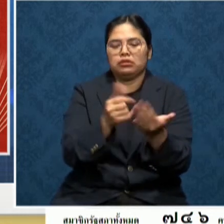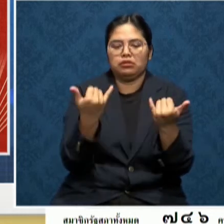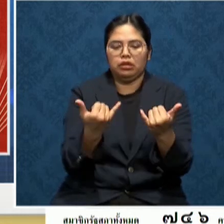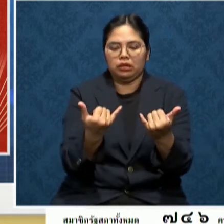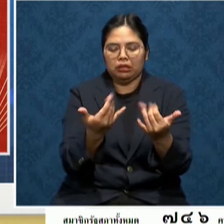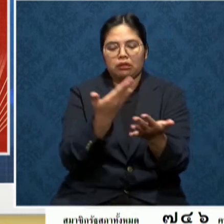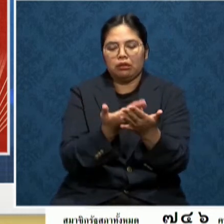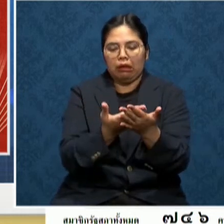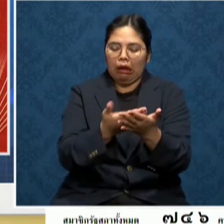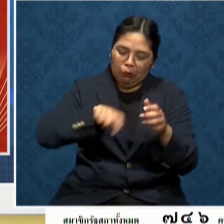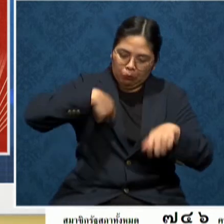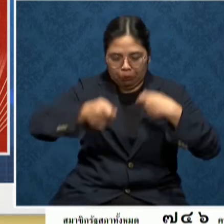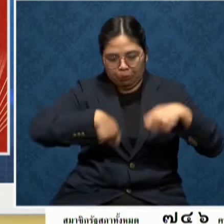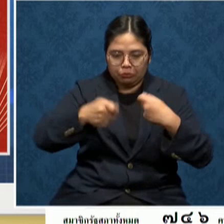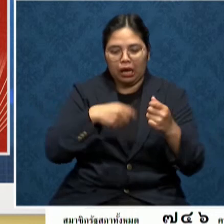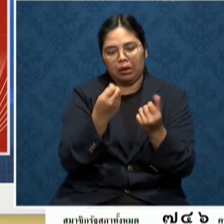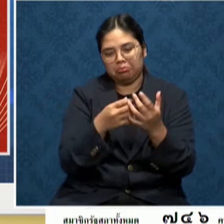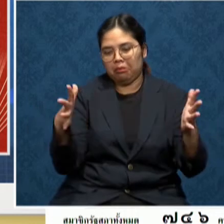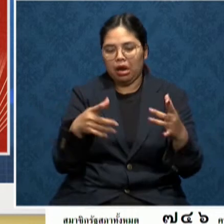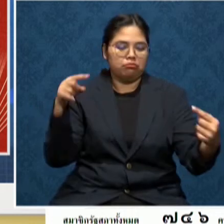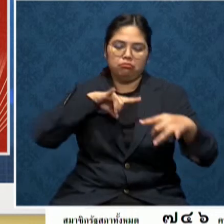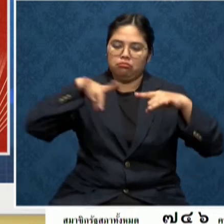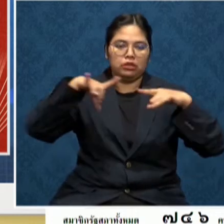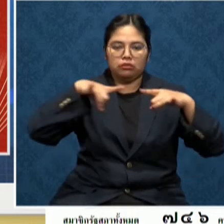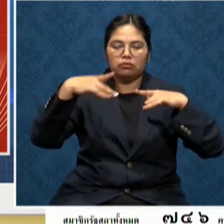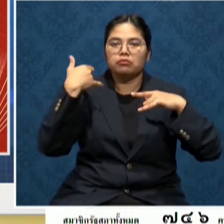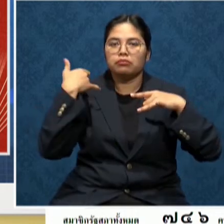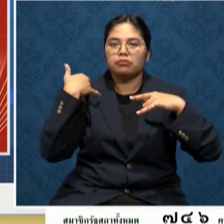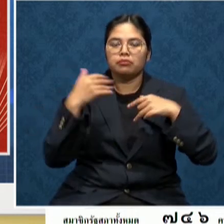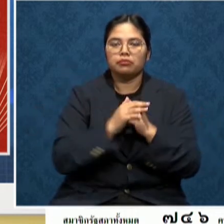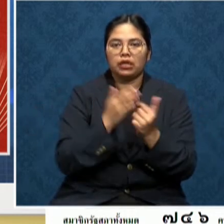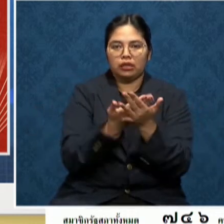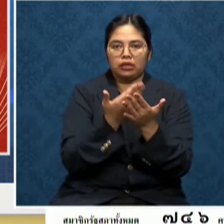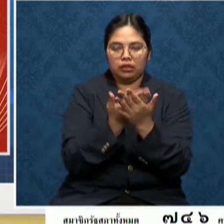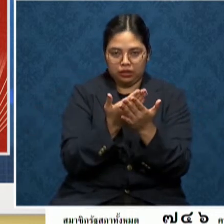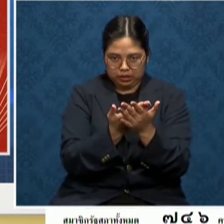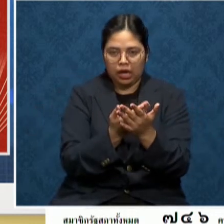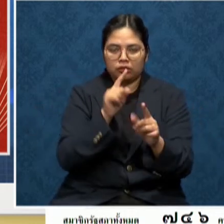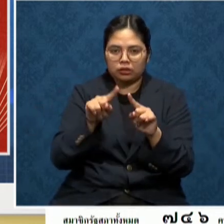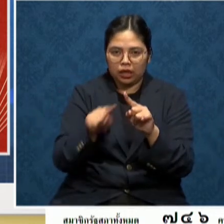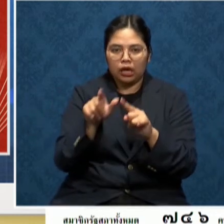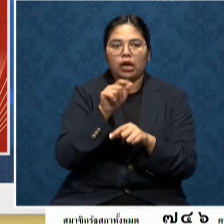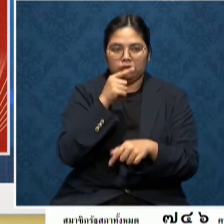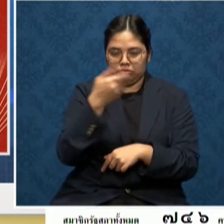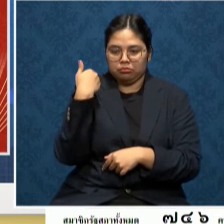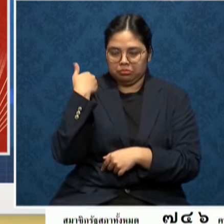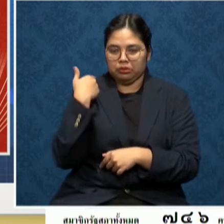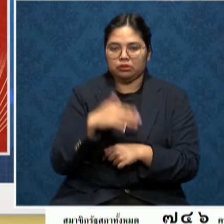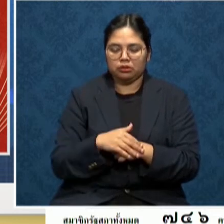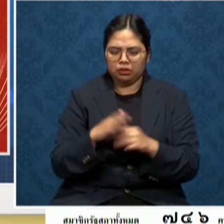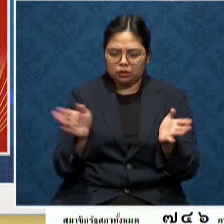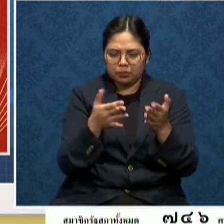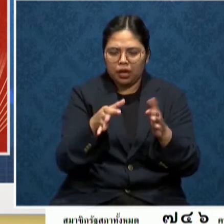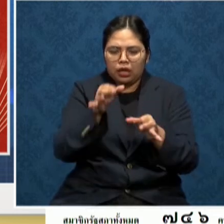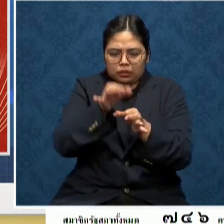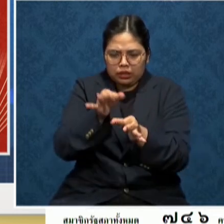ีทจิ adalahเรื่องสนรุษ์ข้ที่จัยในการเรียนกอสส หรวทงหอ ภรritionธกษาร่ม